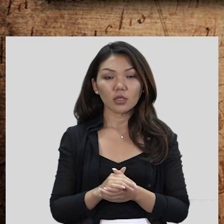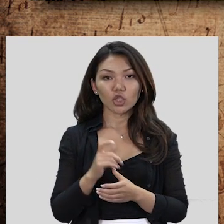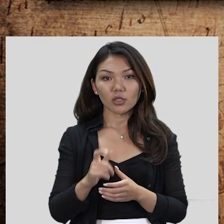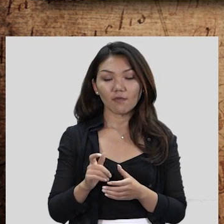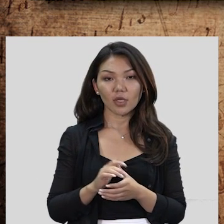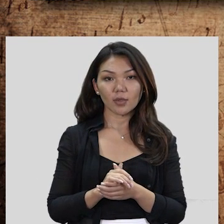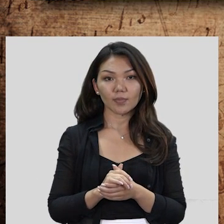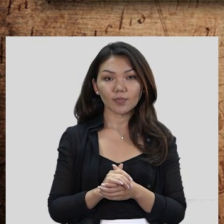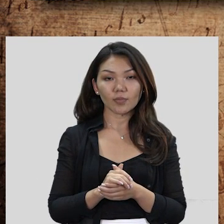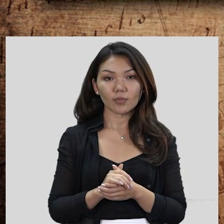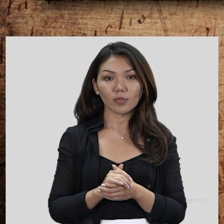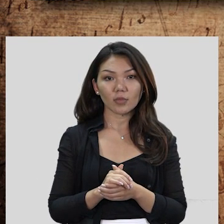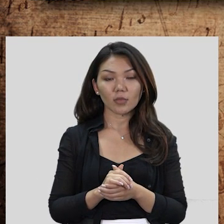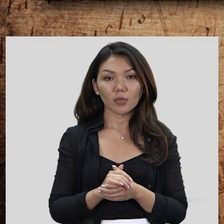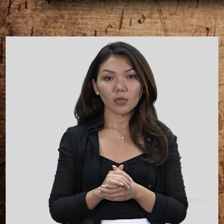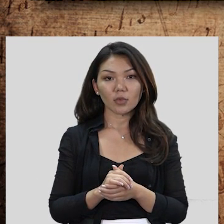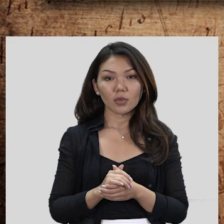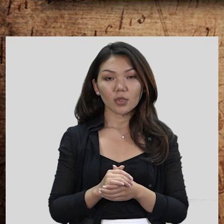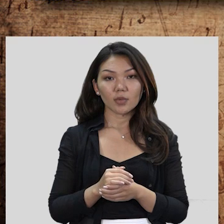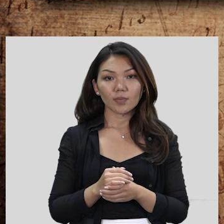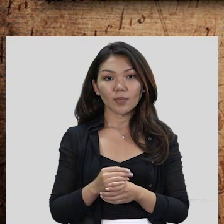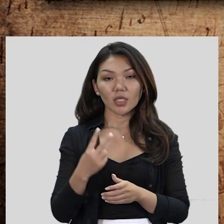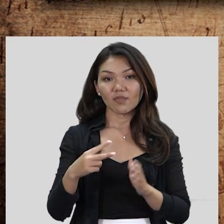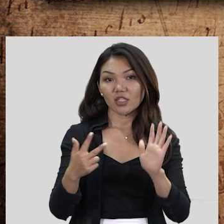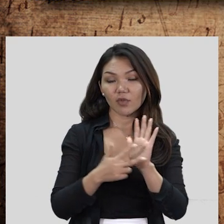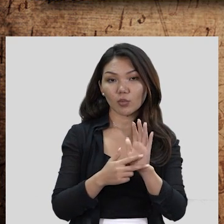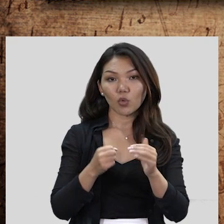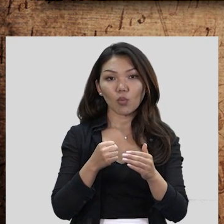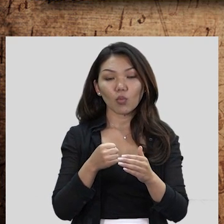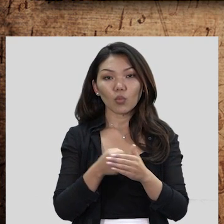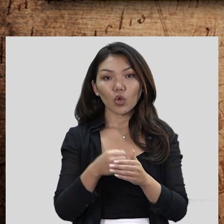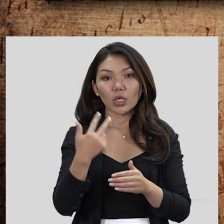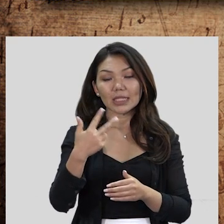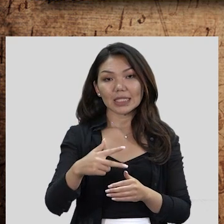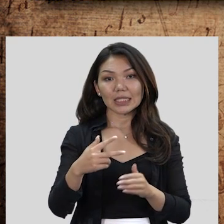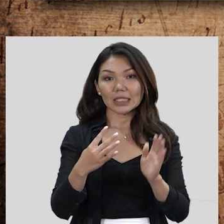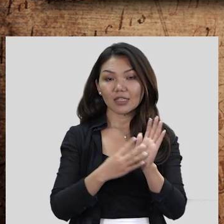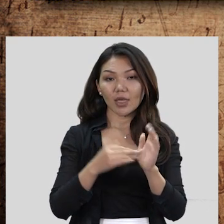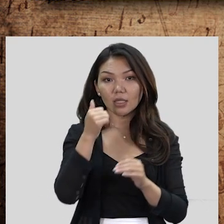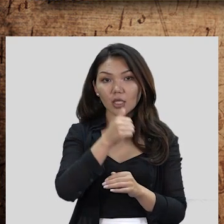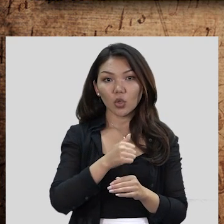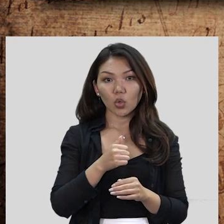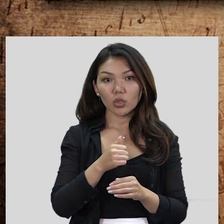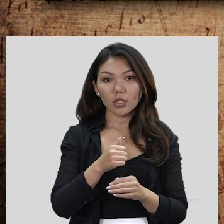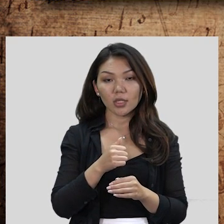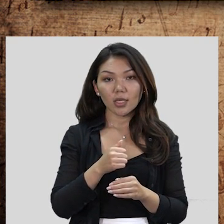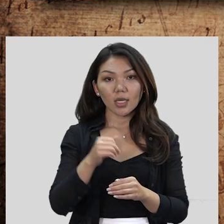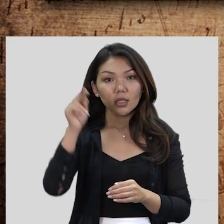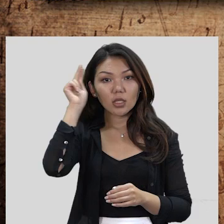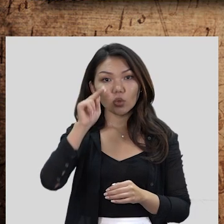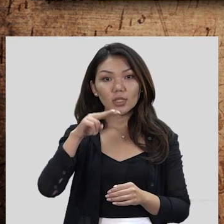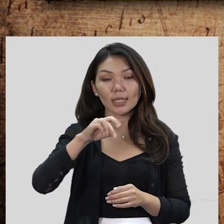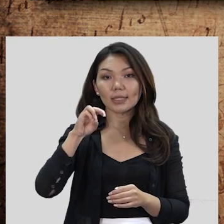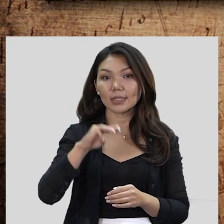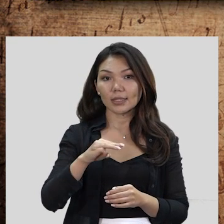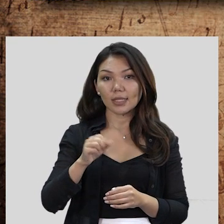с 1928 по 1939 годы они освоили латинский алфавит в